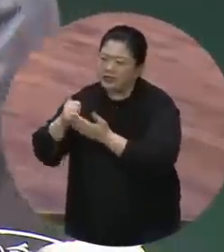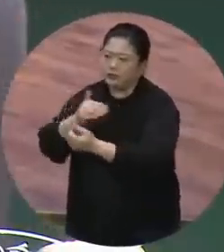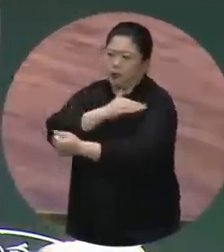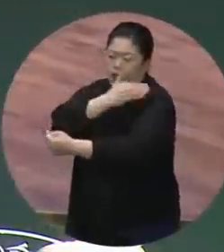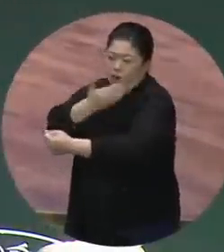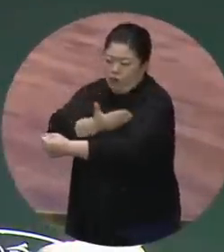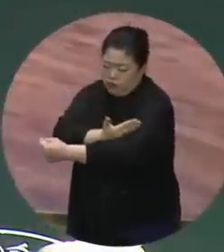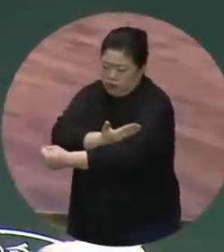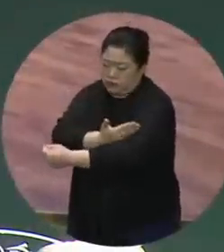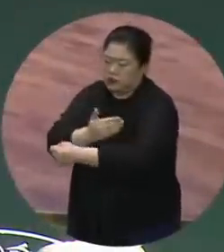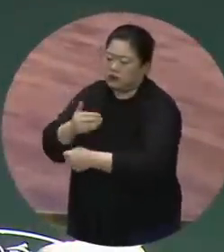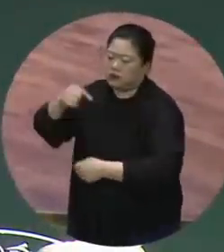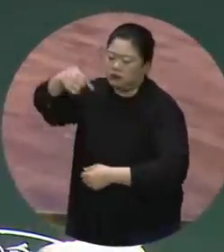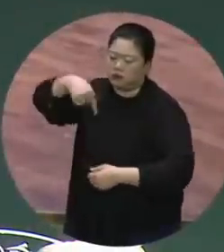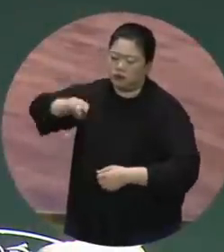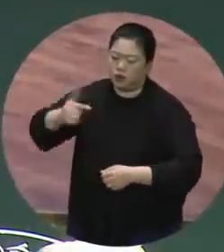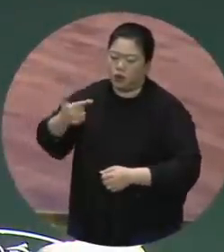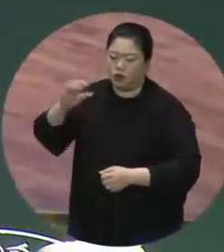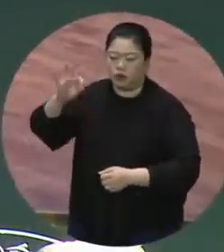능력,